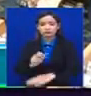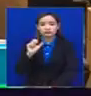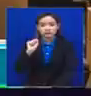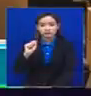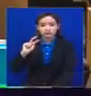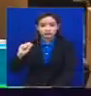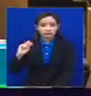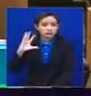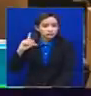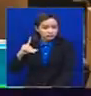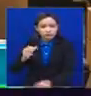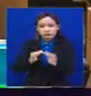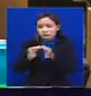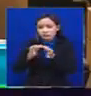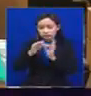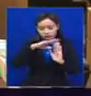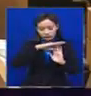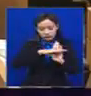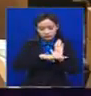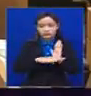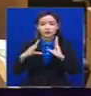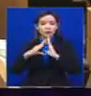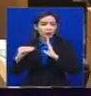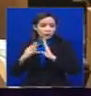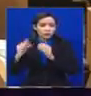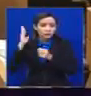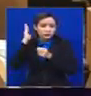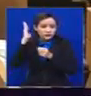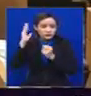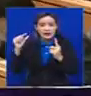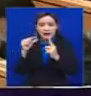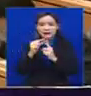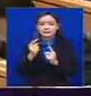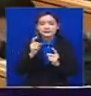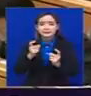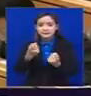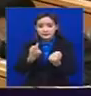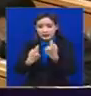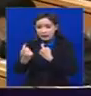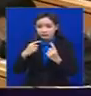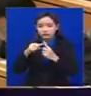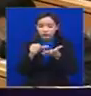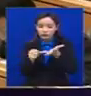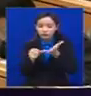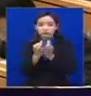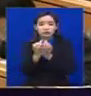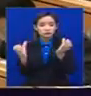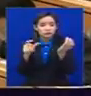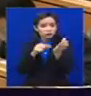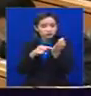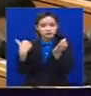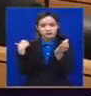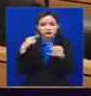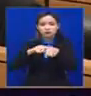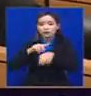งขั้นตอนการอบรมเชิงปฏิบัติการเผยแพร่ประชาสัมพันธ์คำถามพ่วงประชามติร่างรัฐธรรมนูญครับที่จะมีขึ้นในช่วงบ่